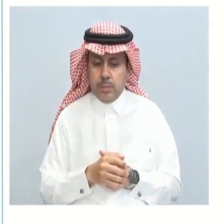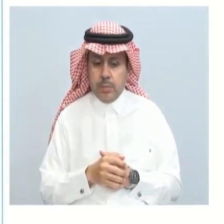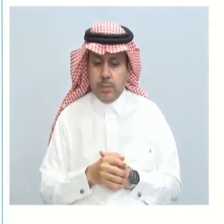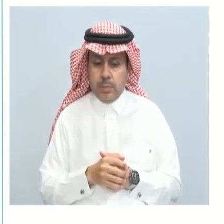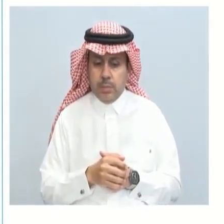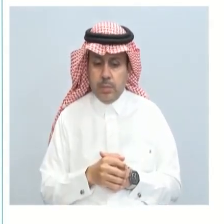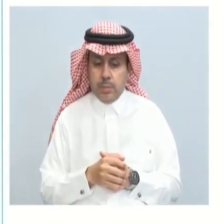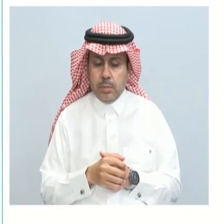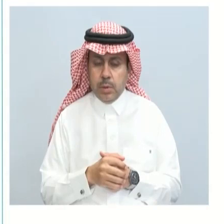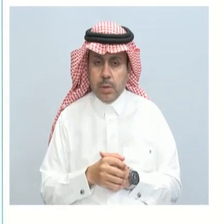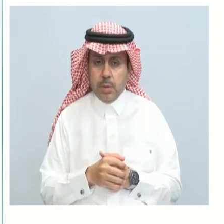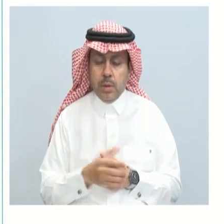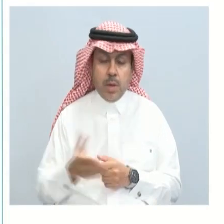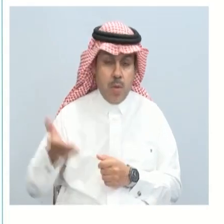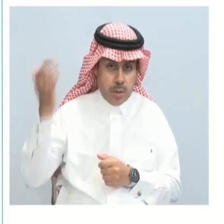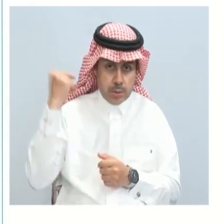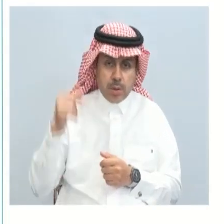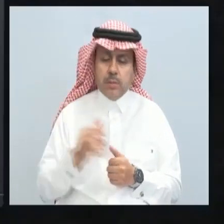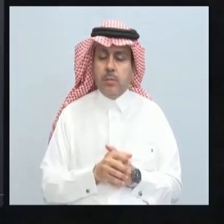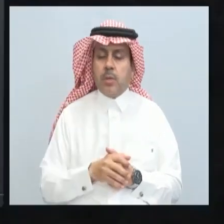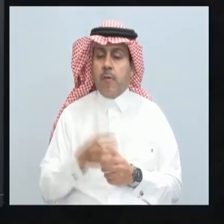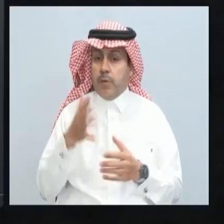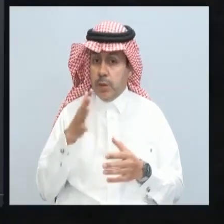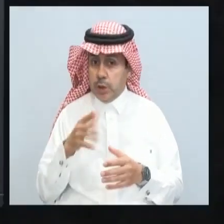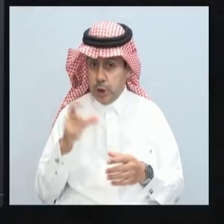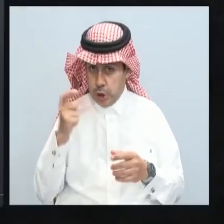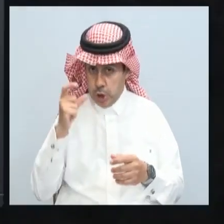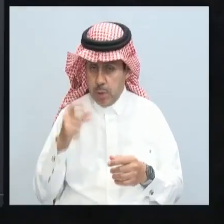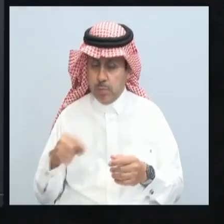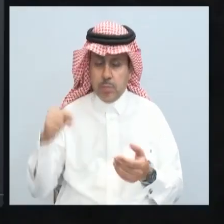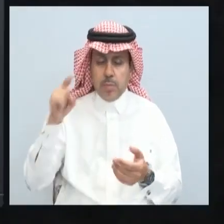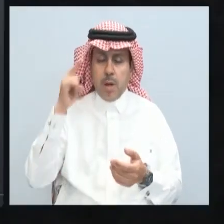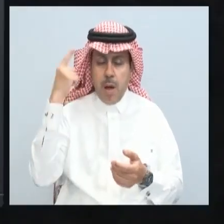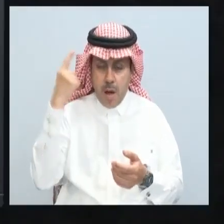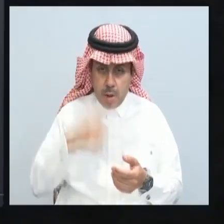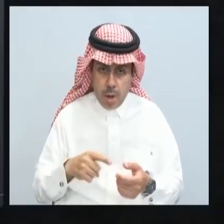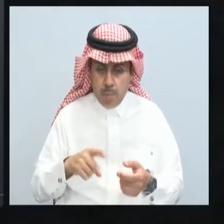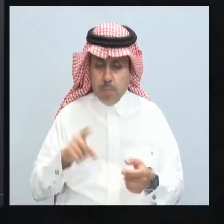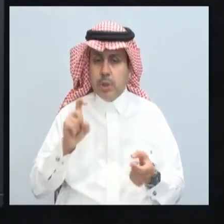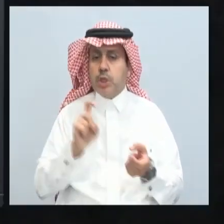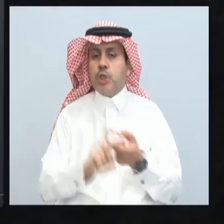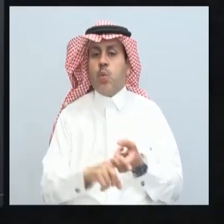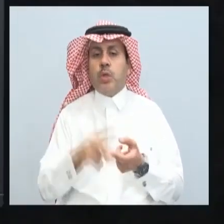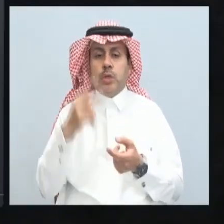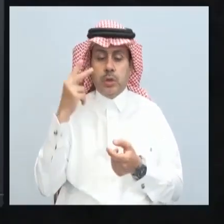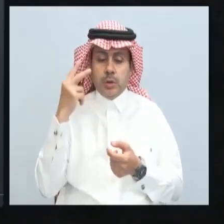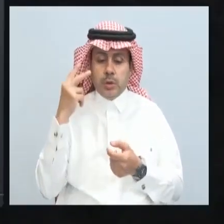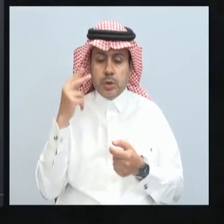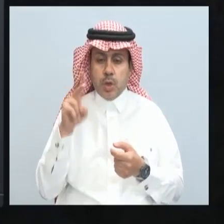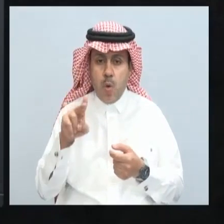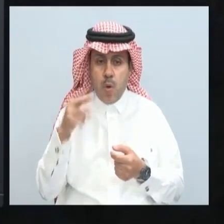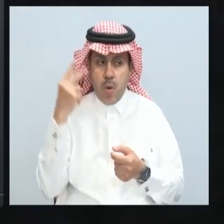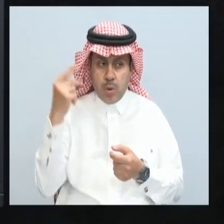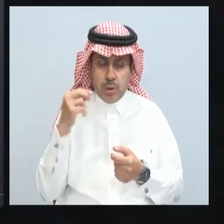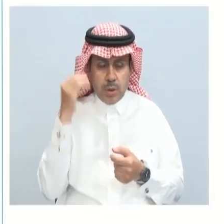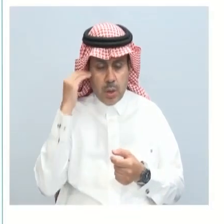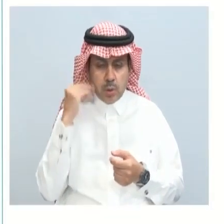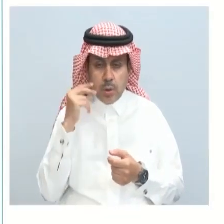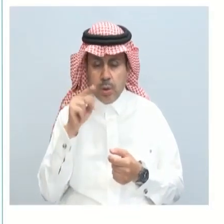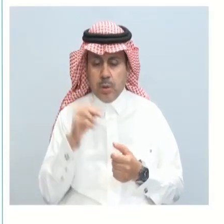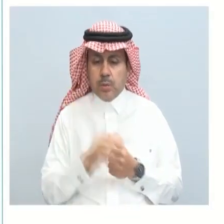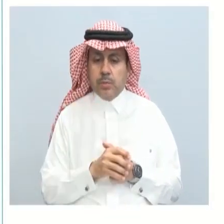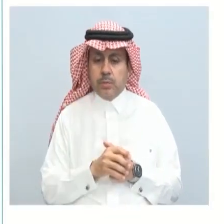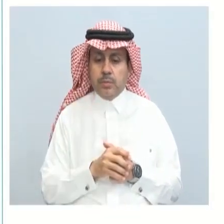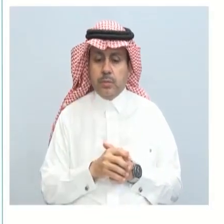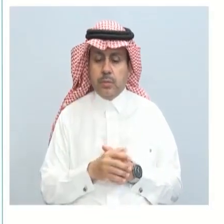الاختين الا ما قد سلف يعني الا ما كان في الجاهليه ولكن لو ماتت زوجته